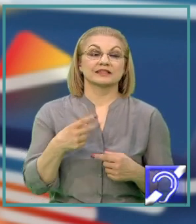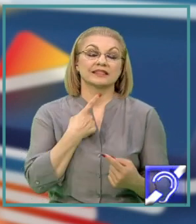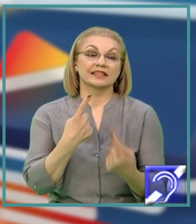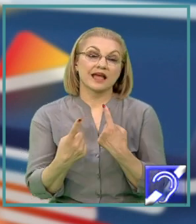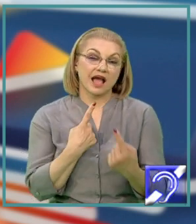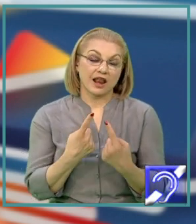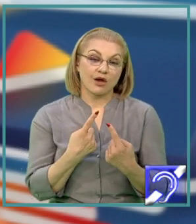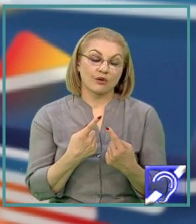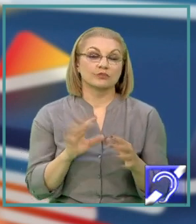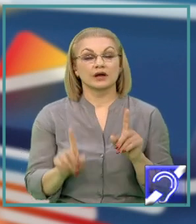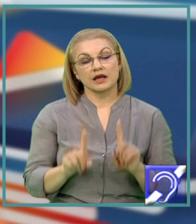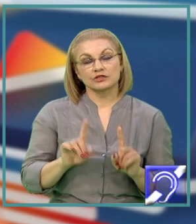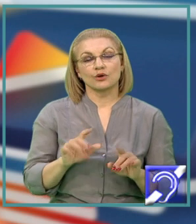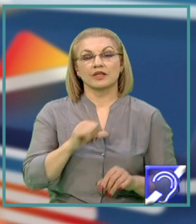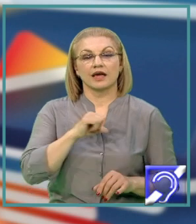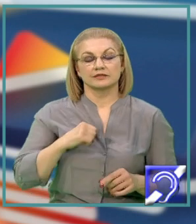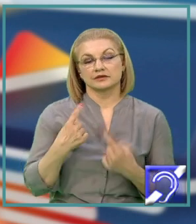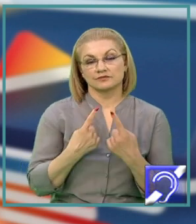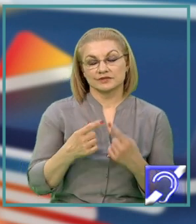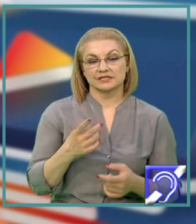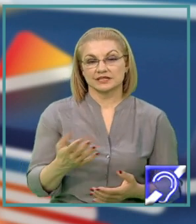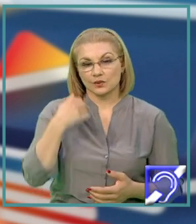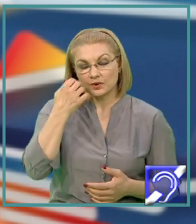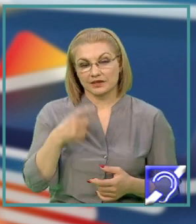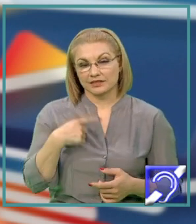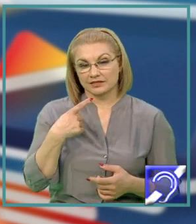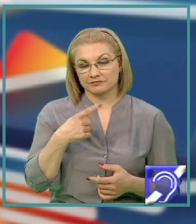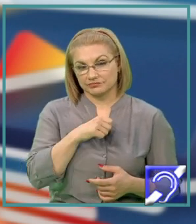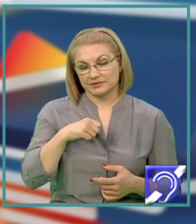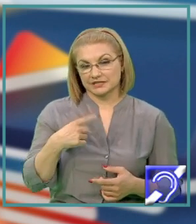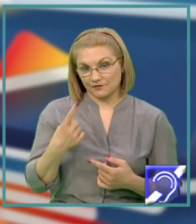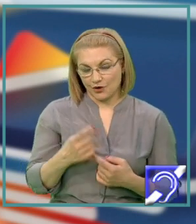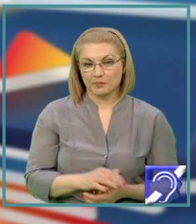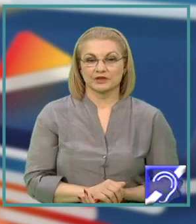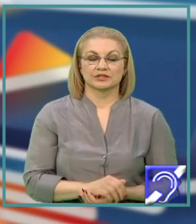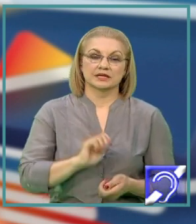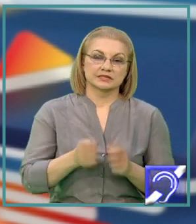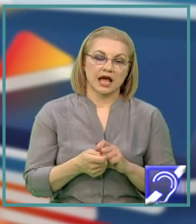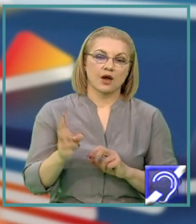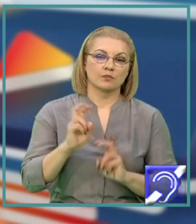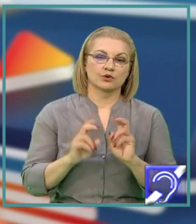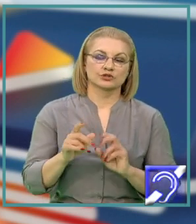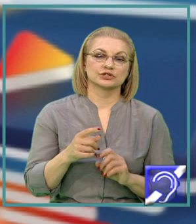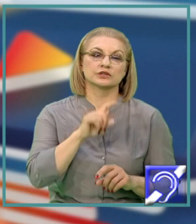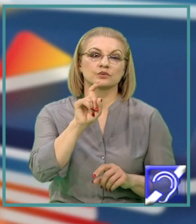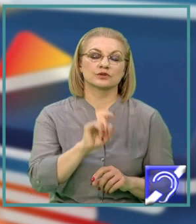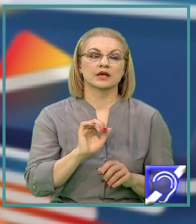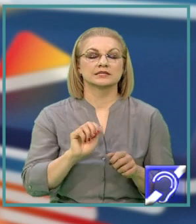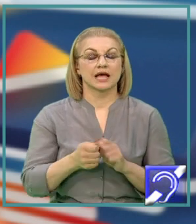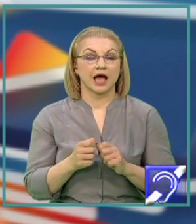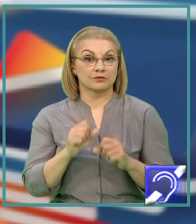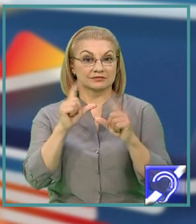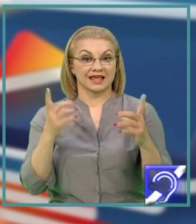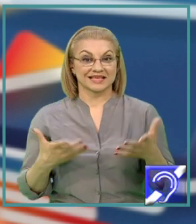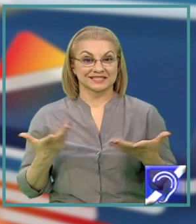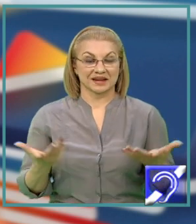se apelează la monologul dramatic când personajul vorbește singur pe scenă sau la procedeul interogației sau al exclamației